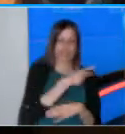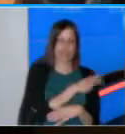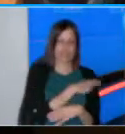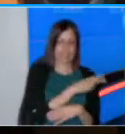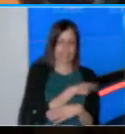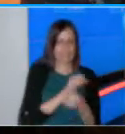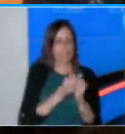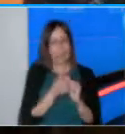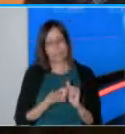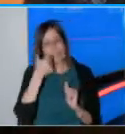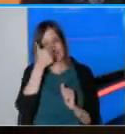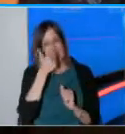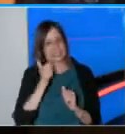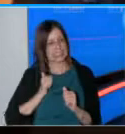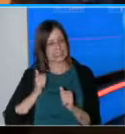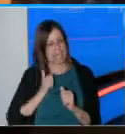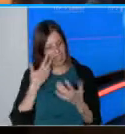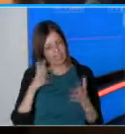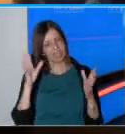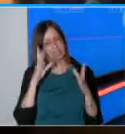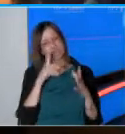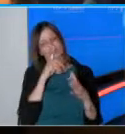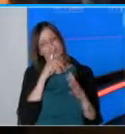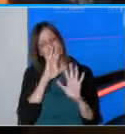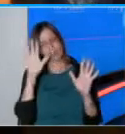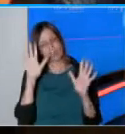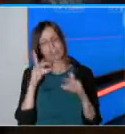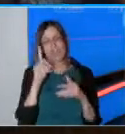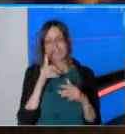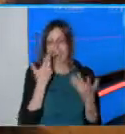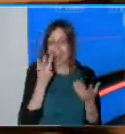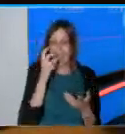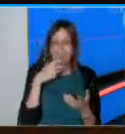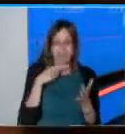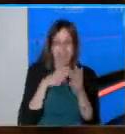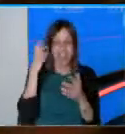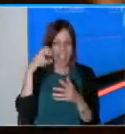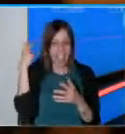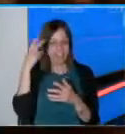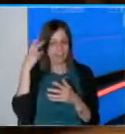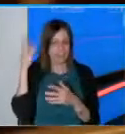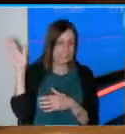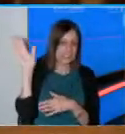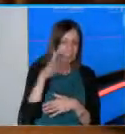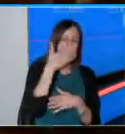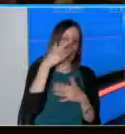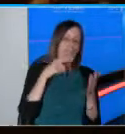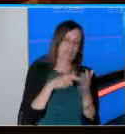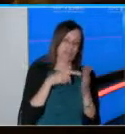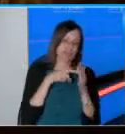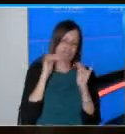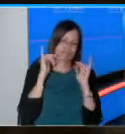לשוטרים, למפקדי צהל, זה עובר רגיל. אבל מה זה ערבי? יתן סתירה? ולכן אני